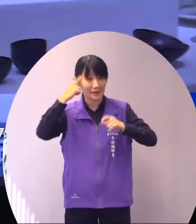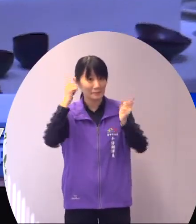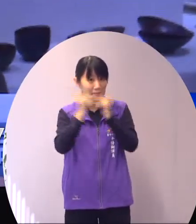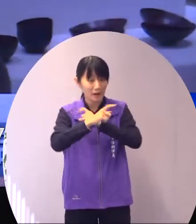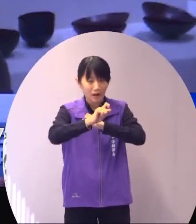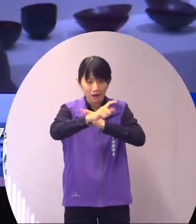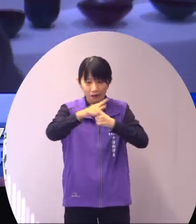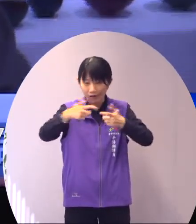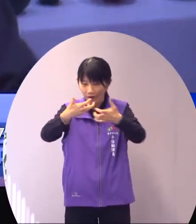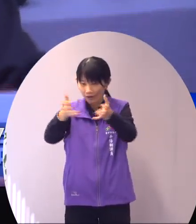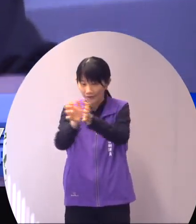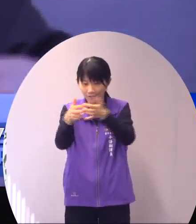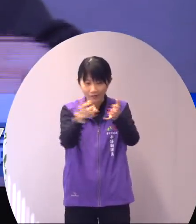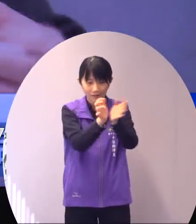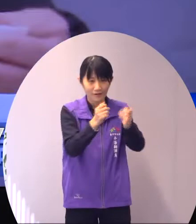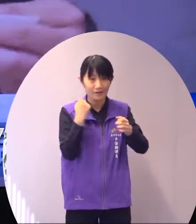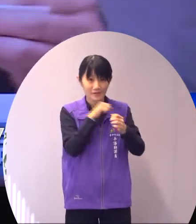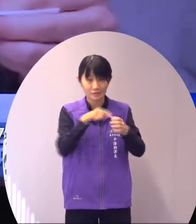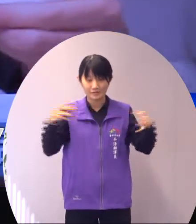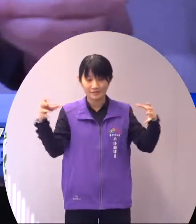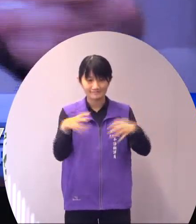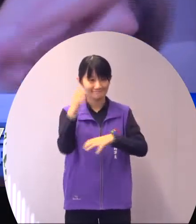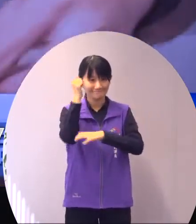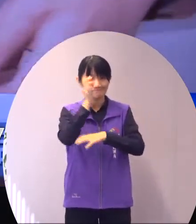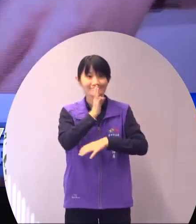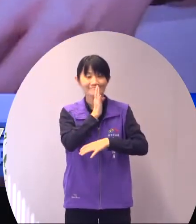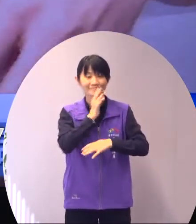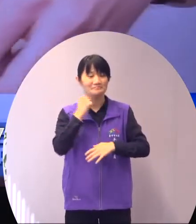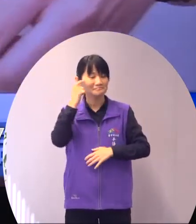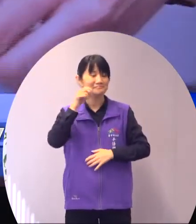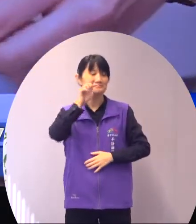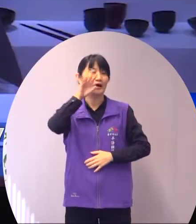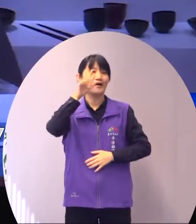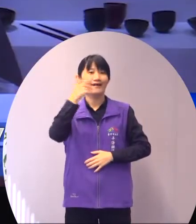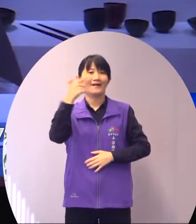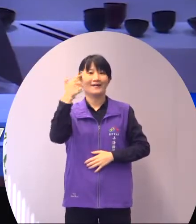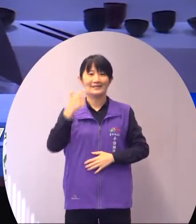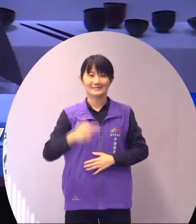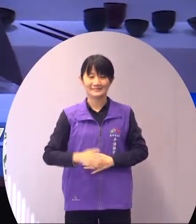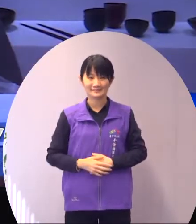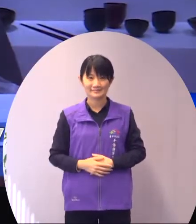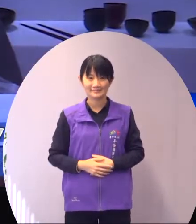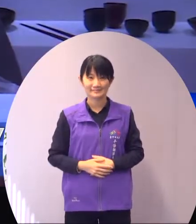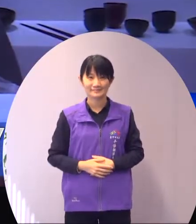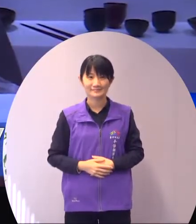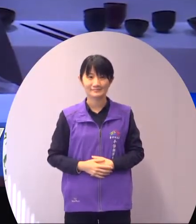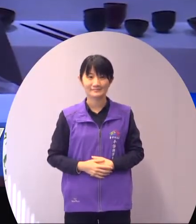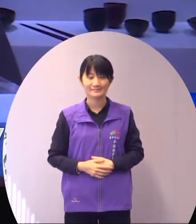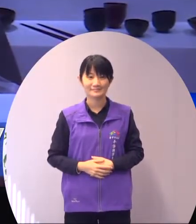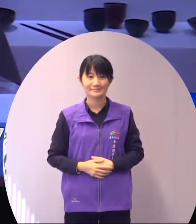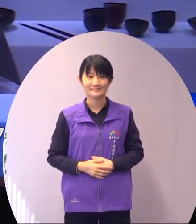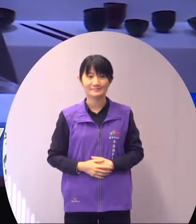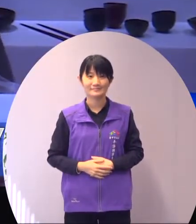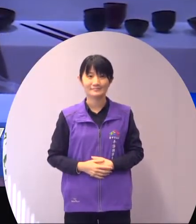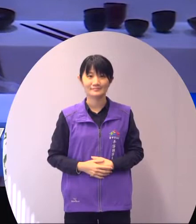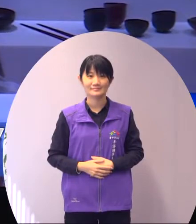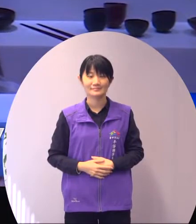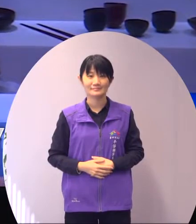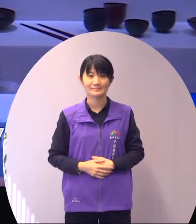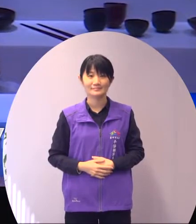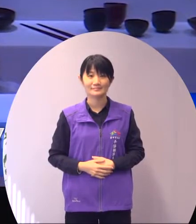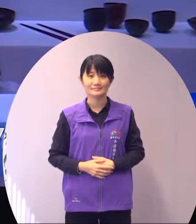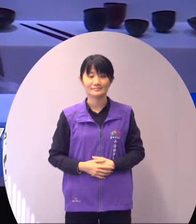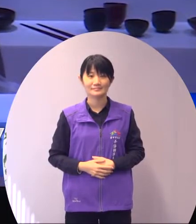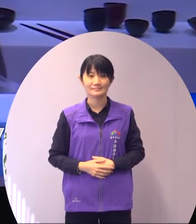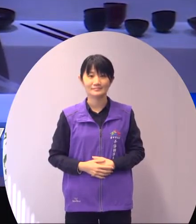参与这项设计赖信佑感到与有荣焉。 从来没有想过人生有一次我也能够好像我人就到了